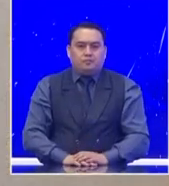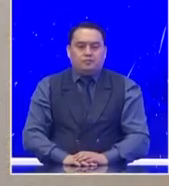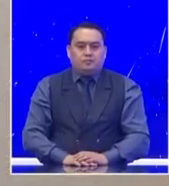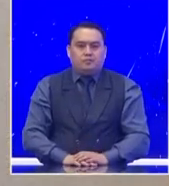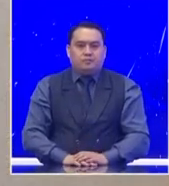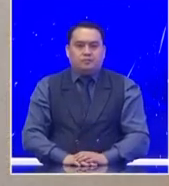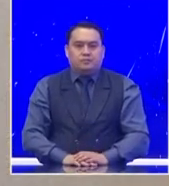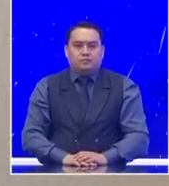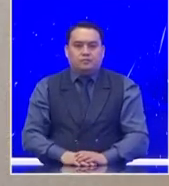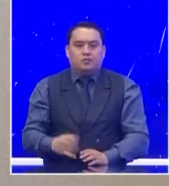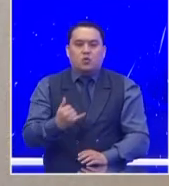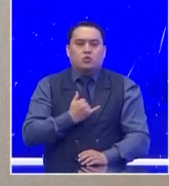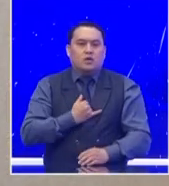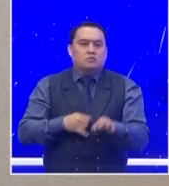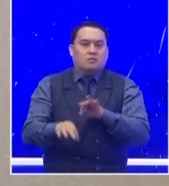Проекты здесь очень такие